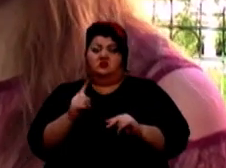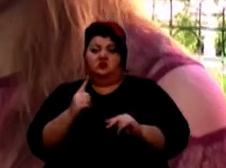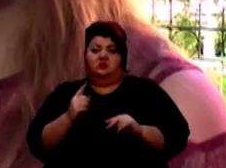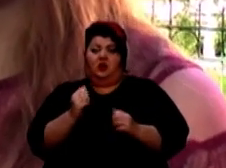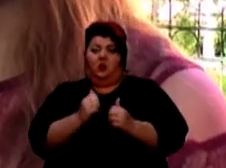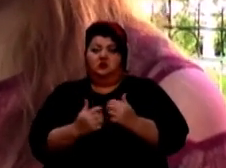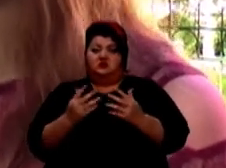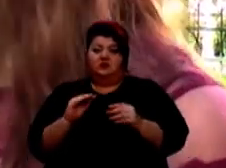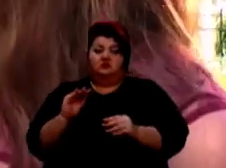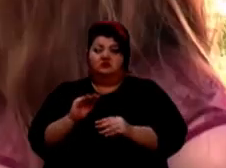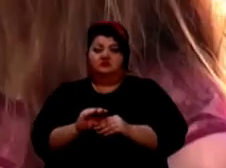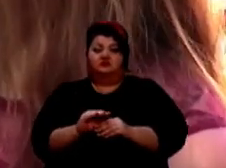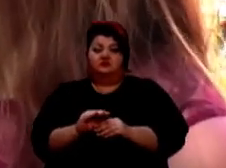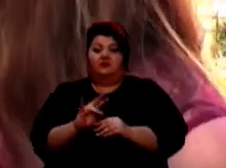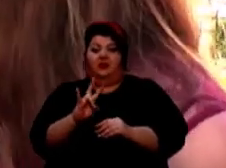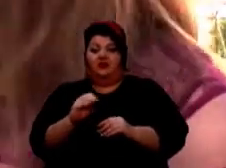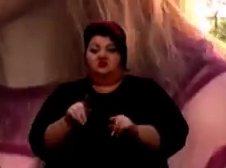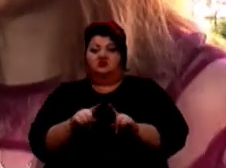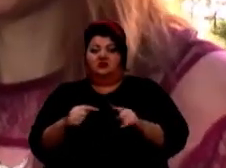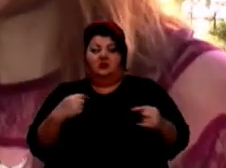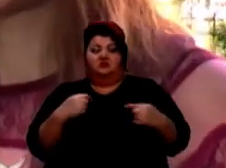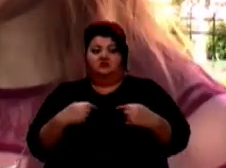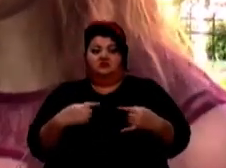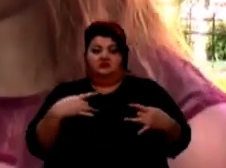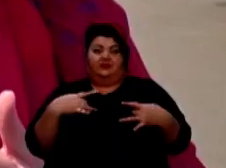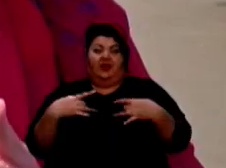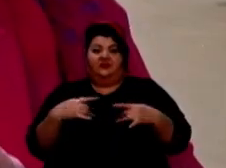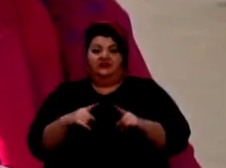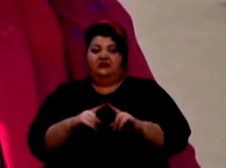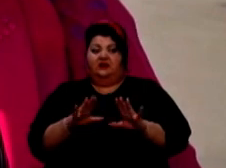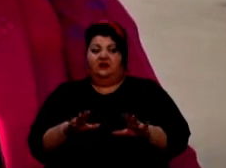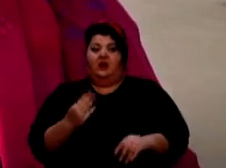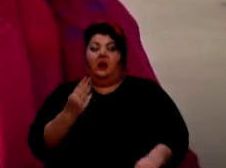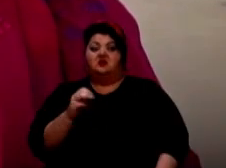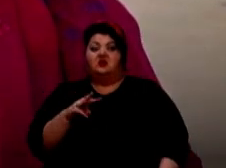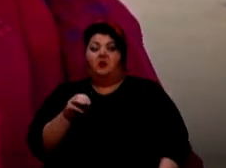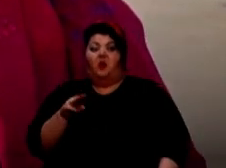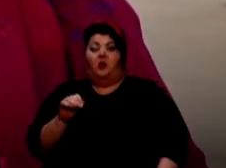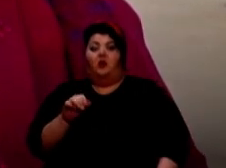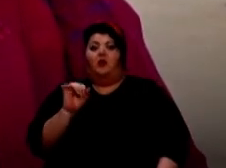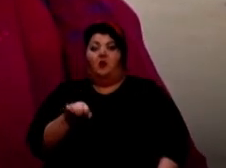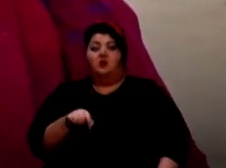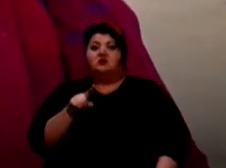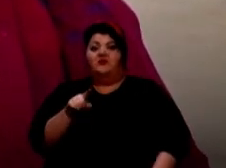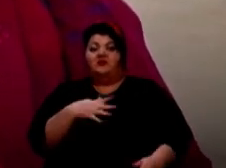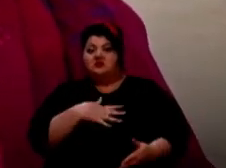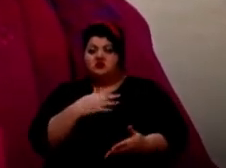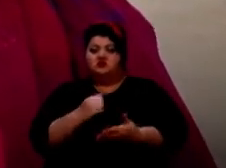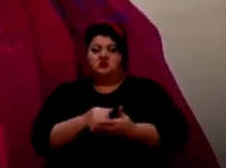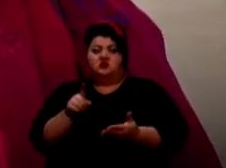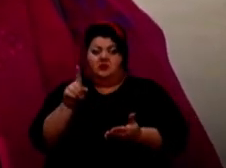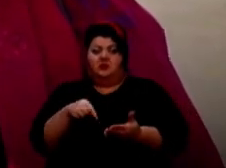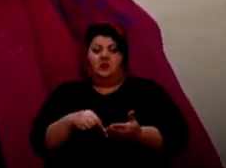кожен день втратити, ніж так зажати нерви і все таке. Шамота. Може він жорстким